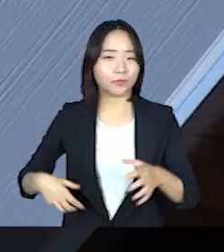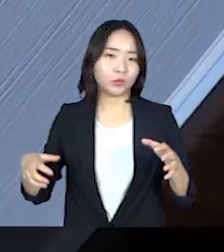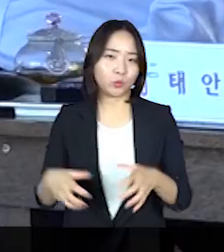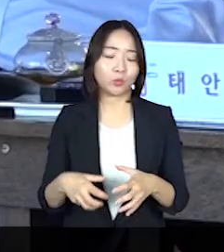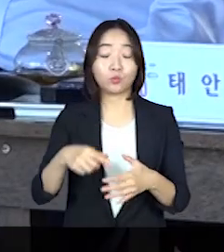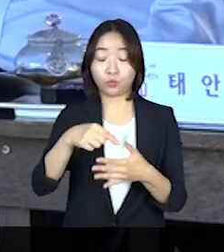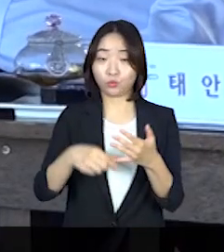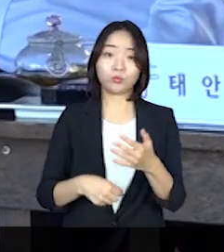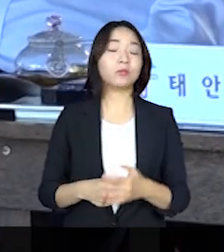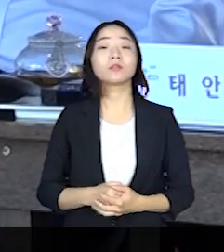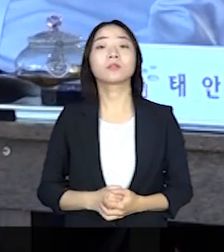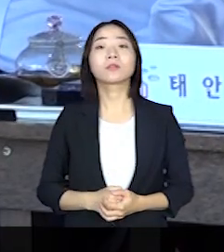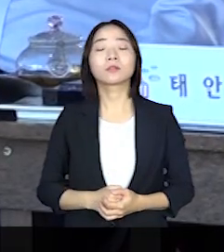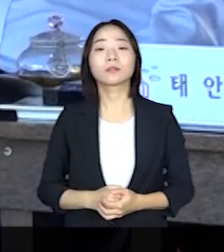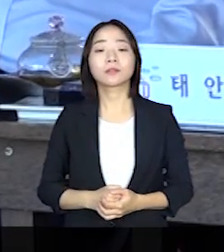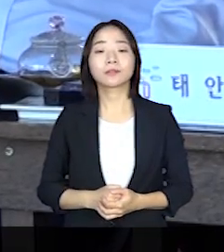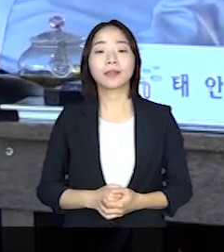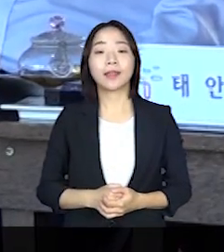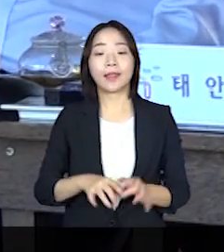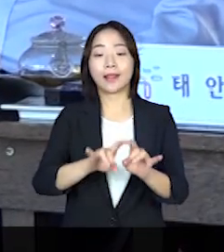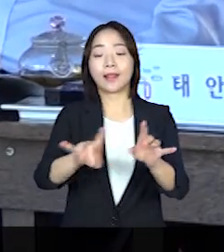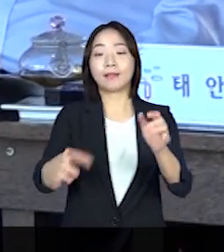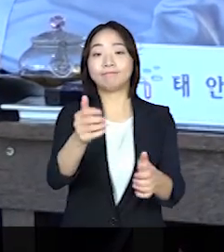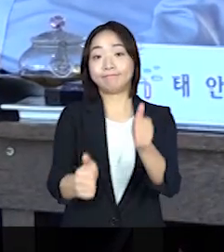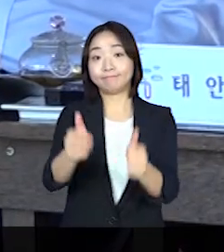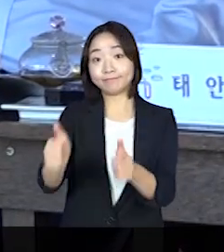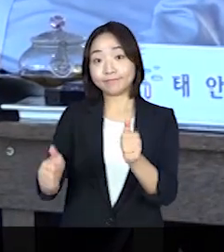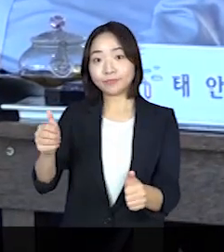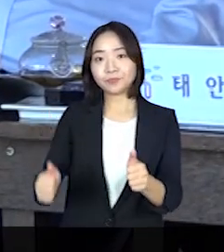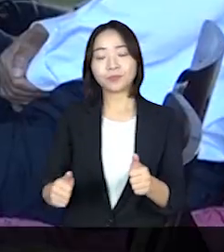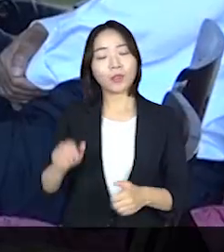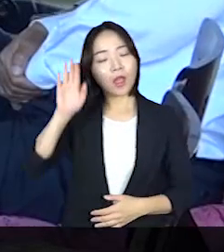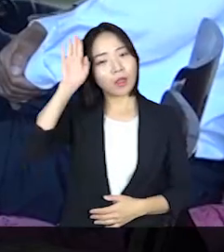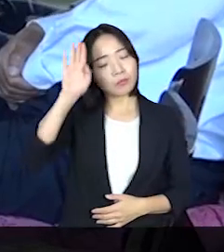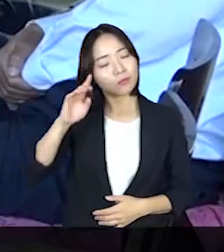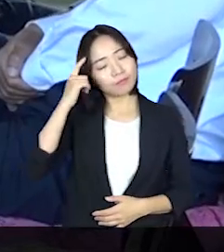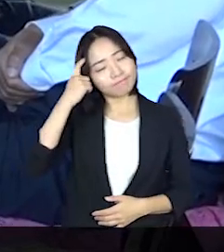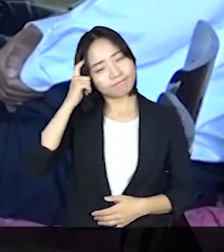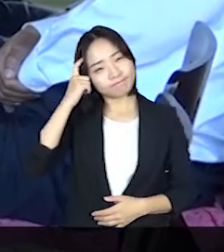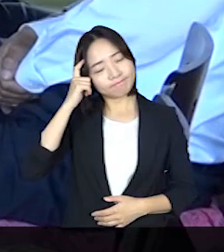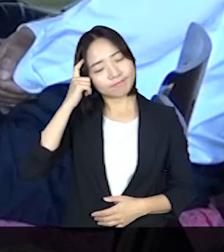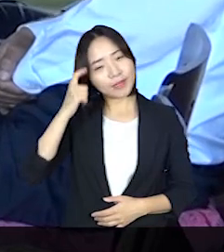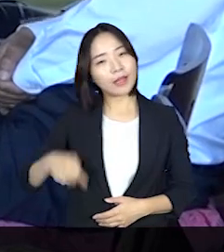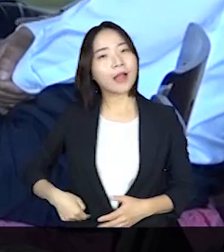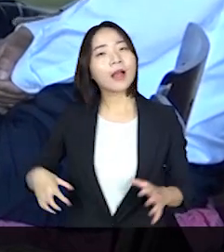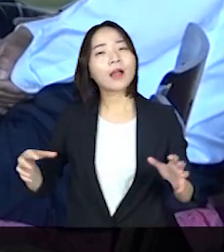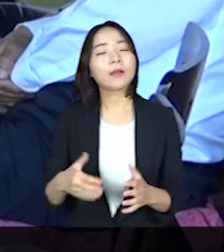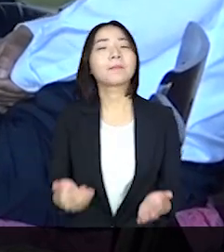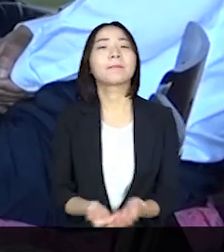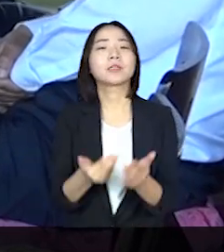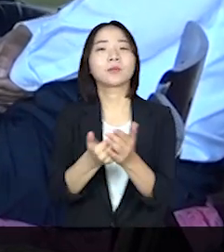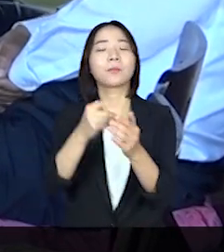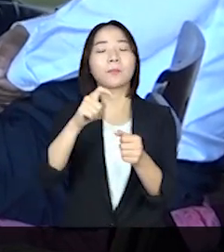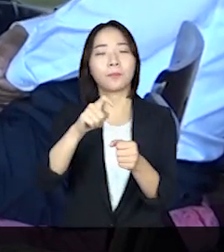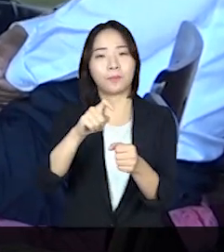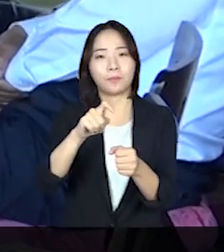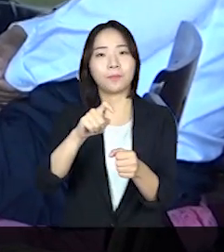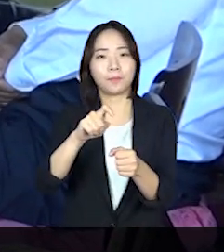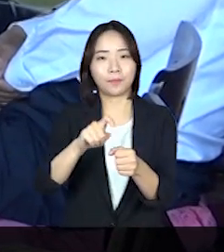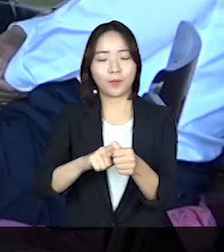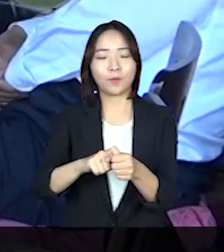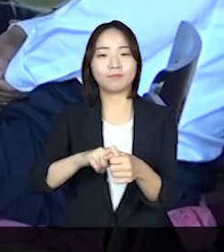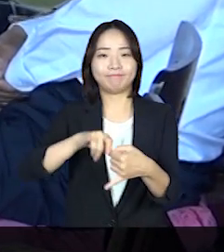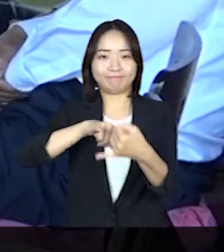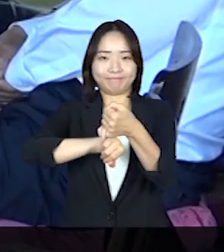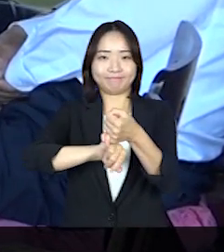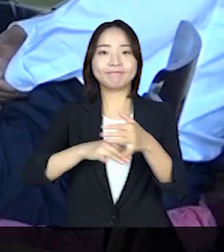이뤄졌는데요. 충남 지역의 자치단체장들은 시군협력방안 등에 대해 서로 머리를 맞대며 상생 발전을 위해 협력해